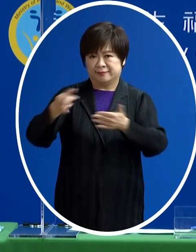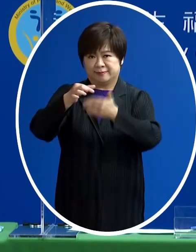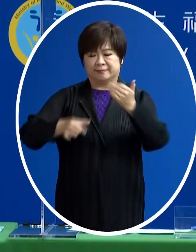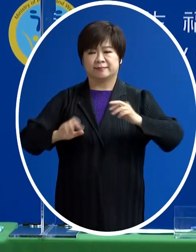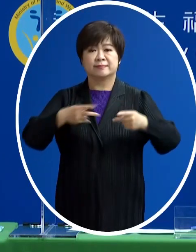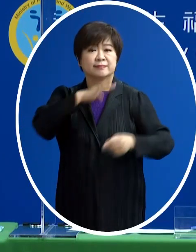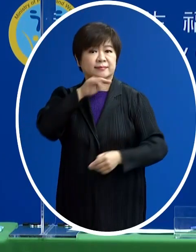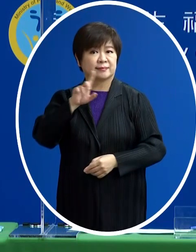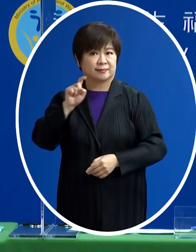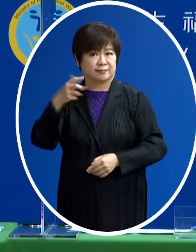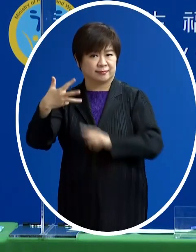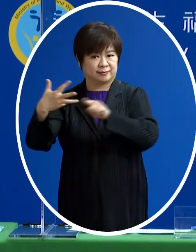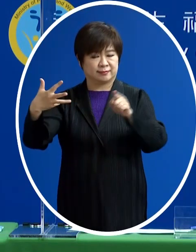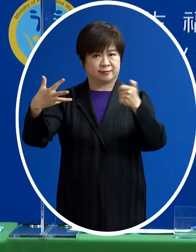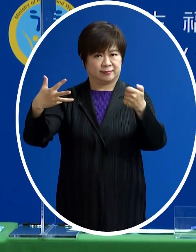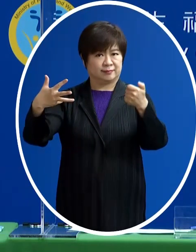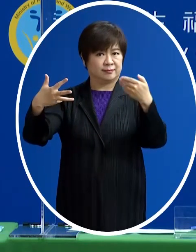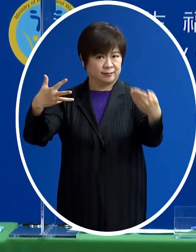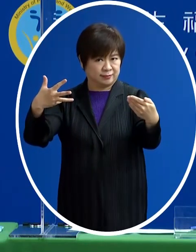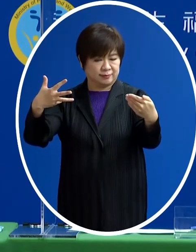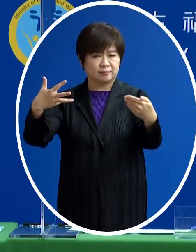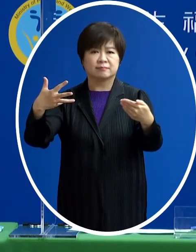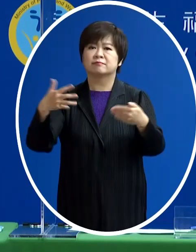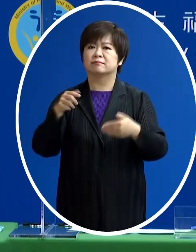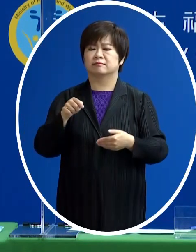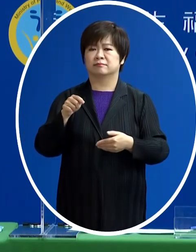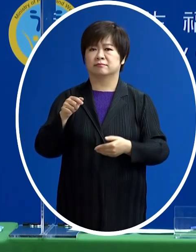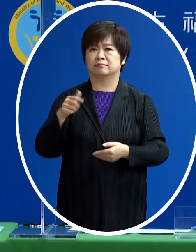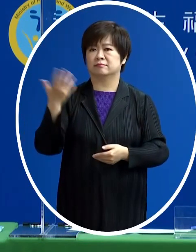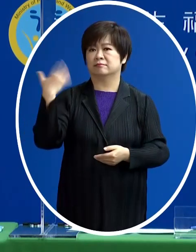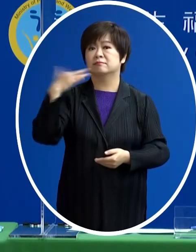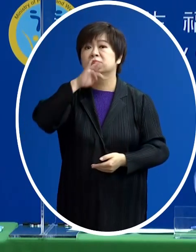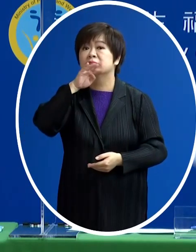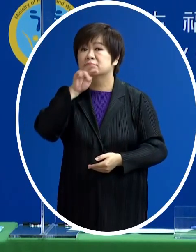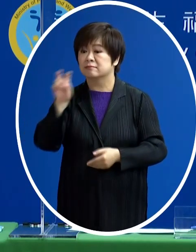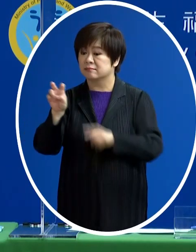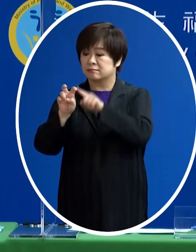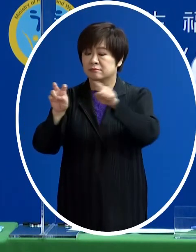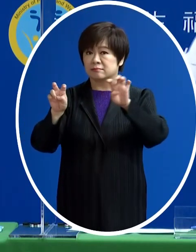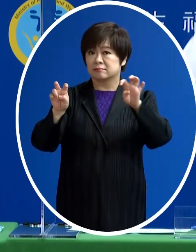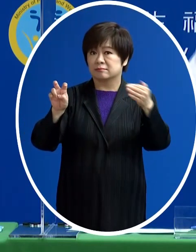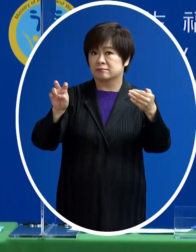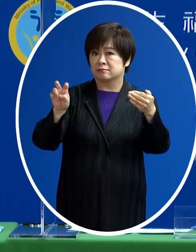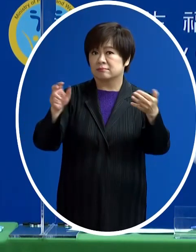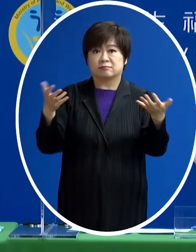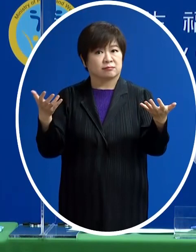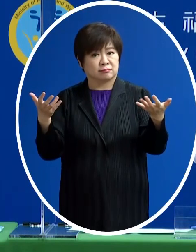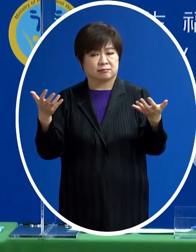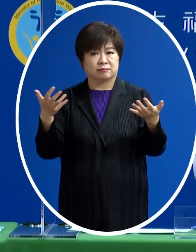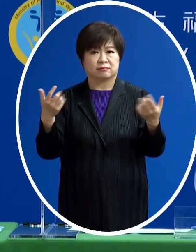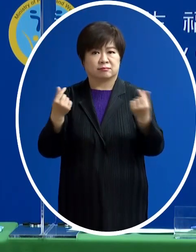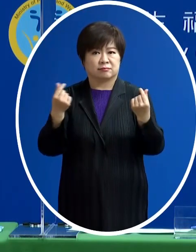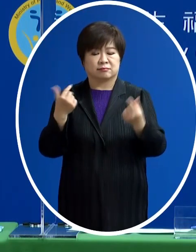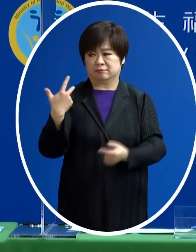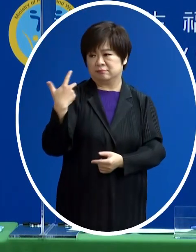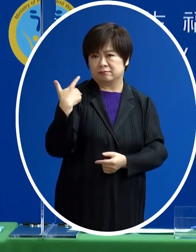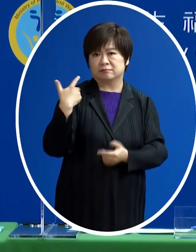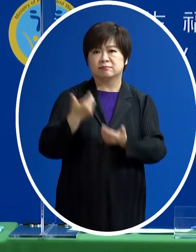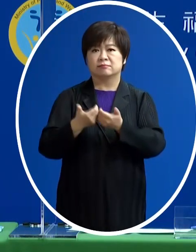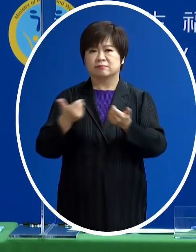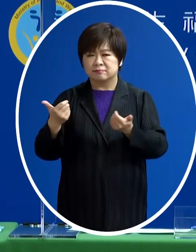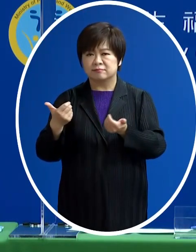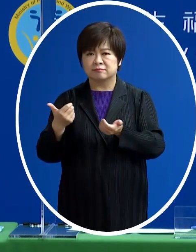到18到59岁。那预估来讲，先前的这个年龄层20到49岁的话，以我们上一周的这个分